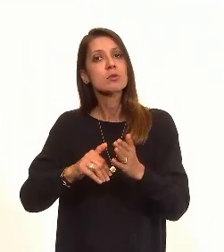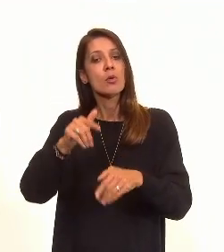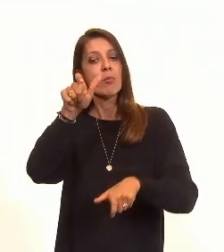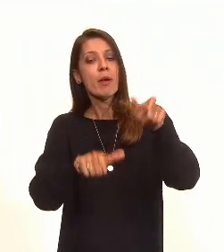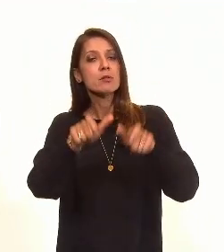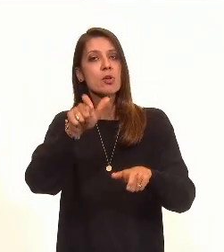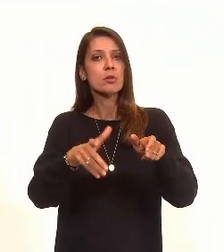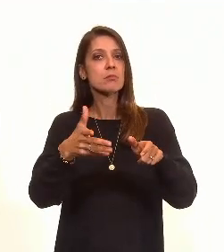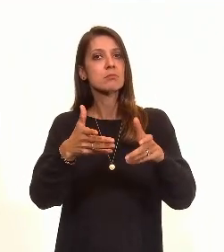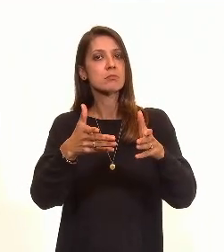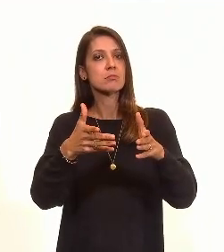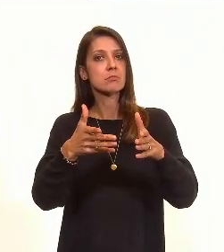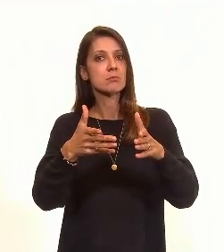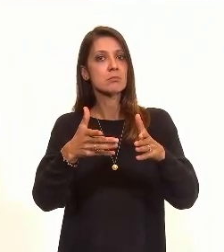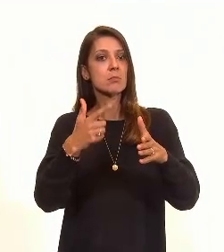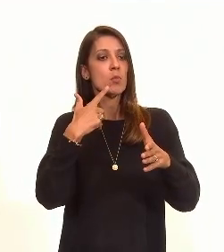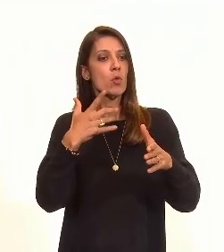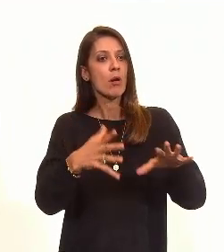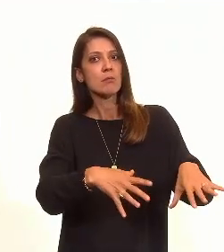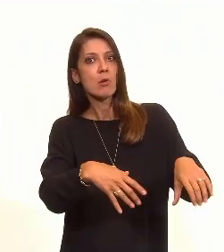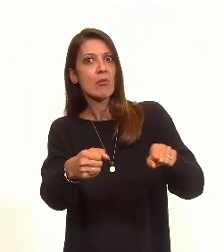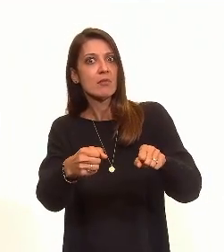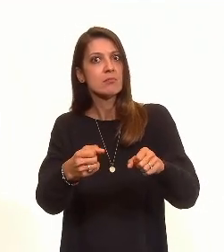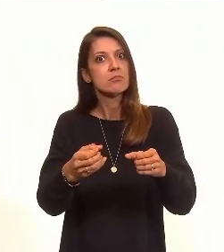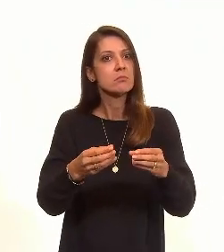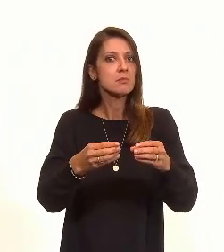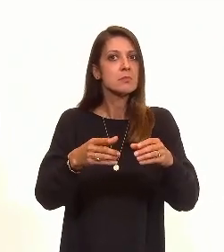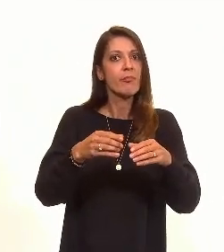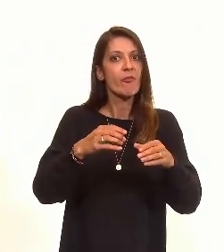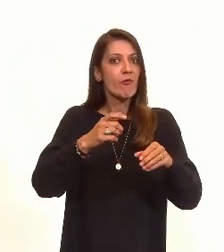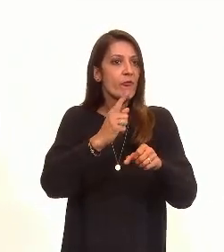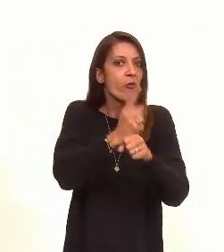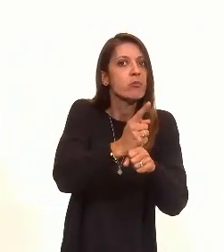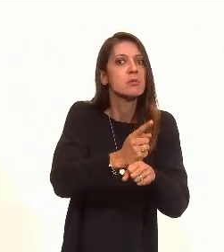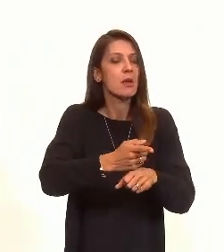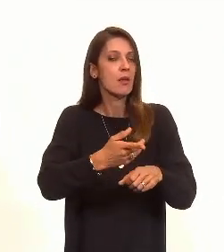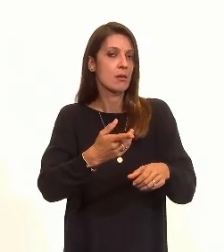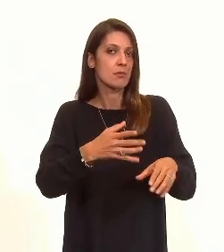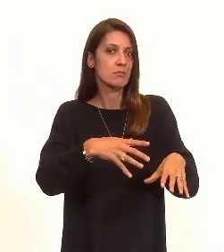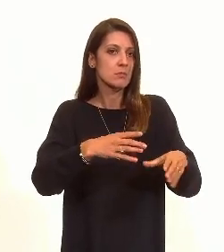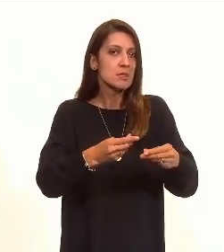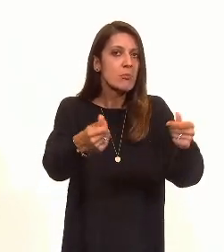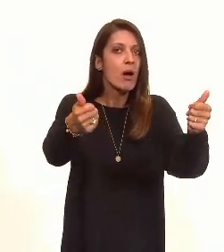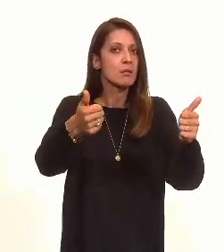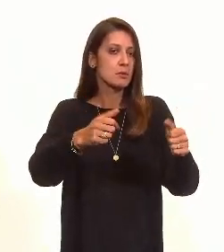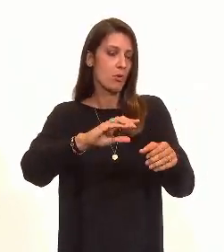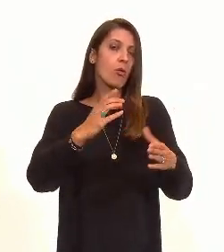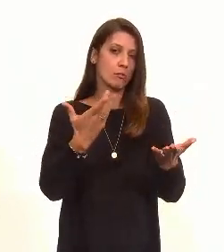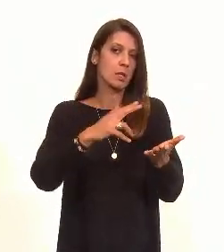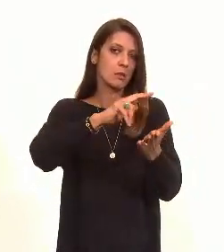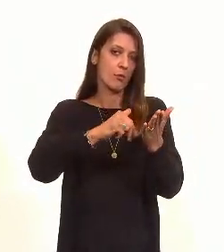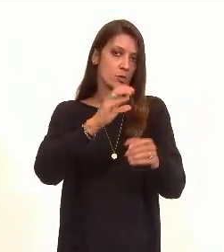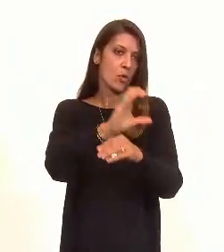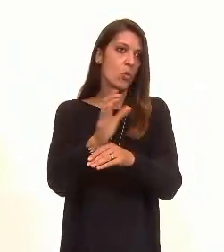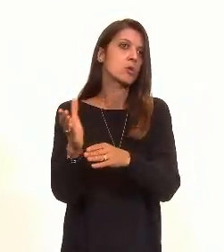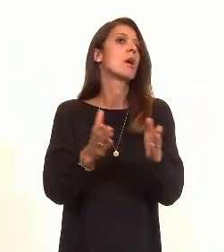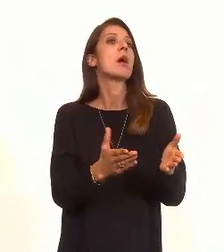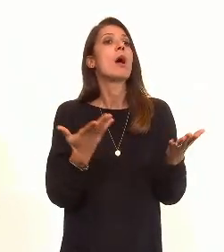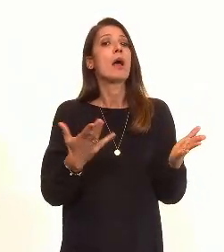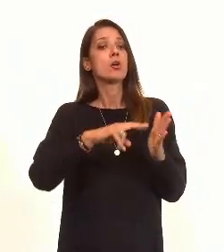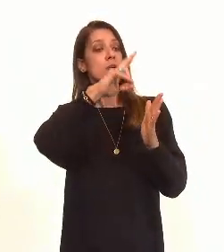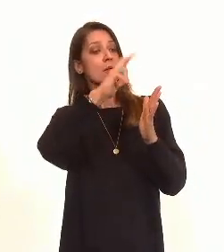personnes contre les disparitions forcées. Ces outils, ils servent de cadre de référence pour les personnes en situation de handicap, quel que